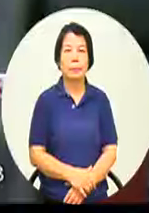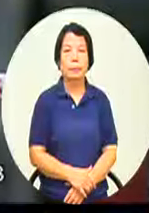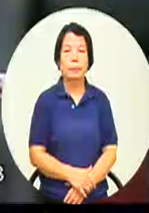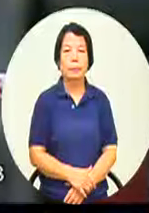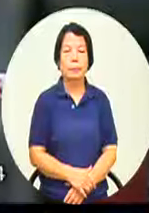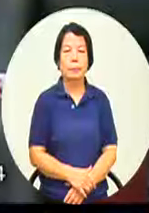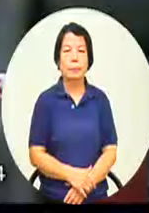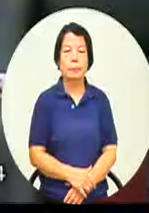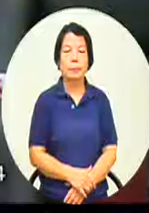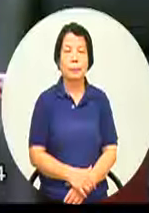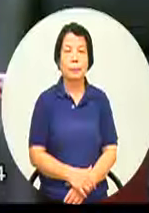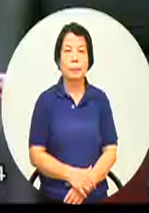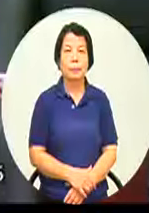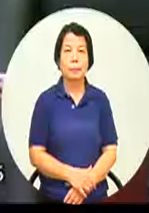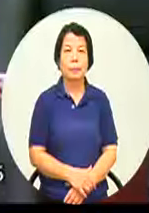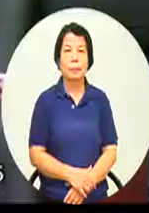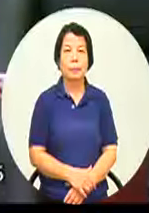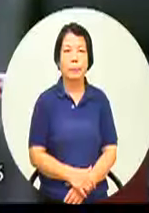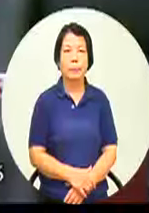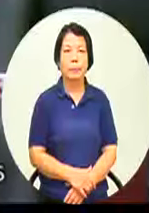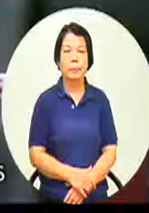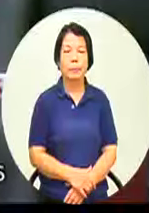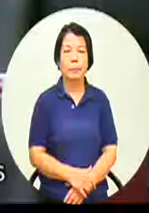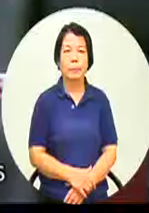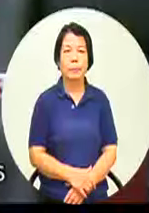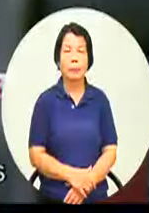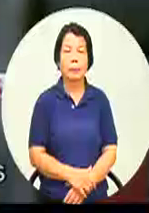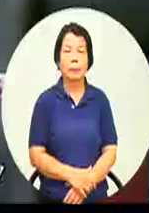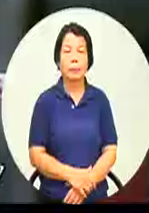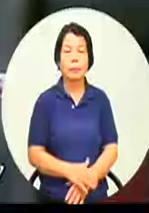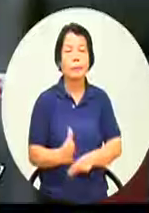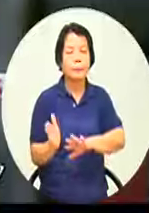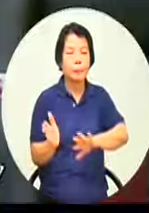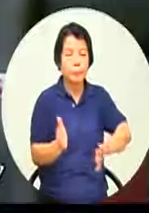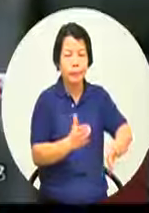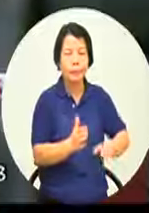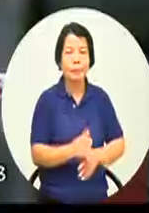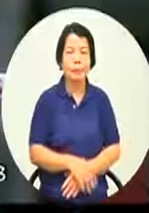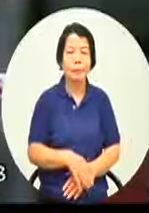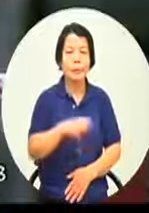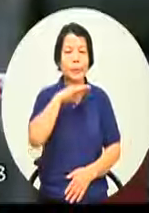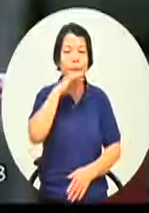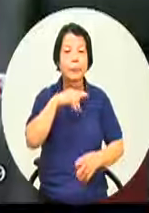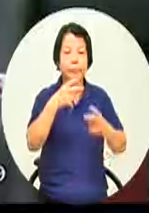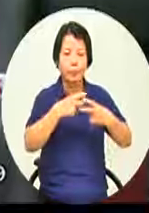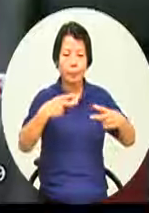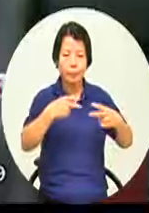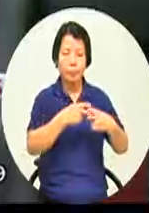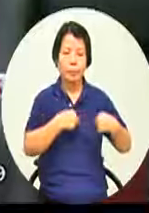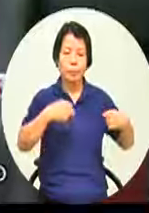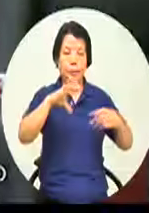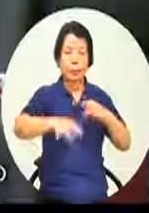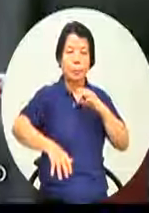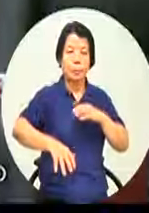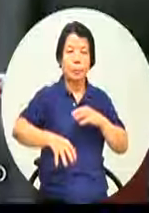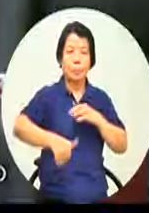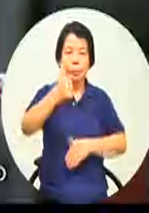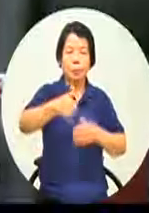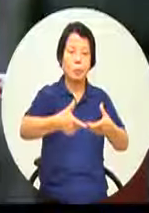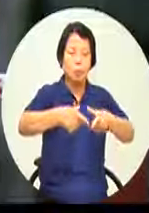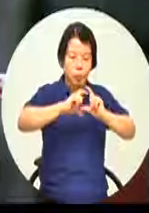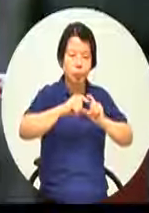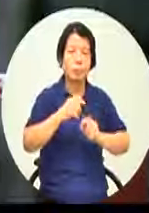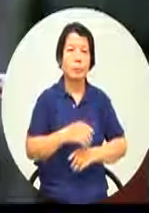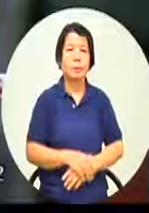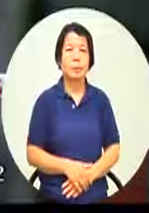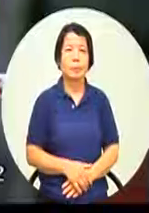那另外，等一下蔡局长再一并回答哦。那另外还